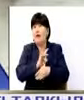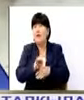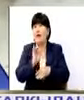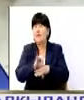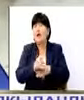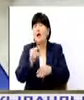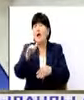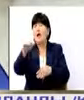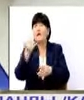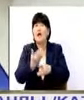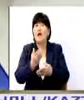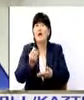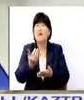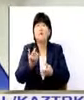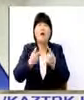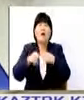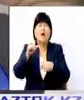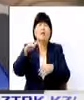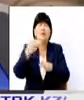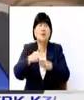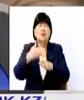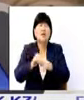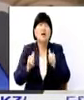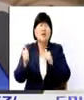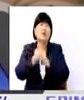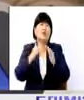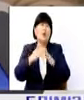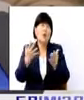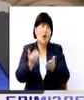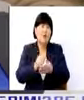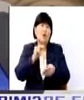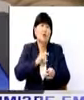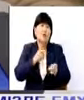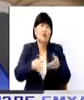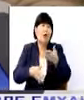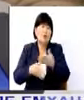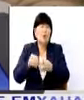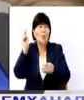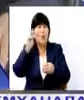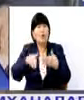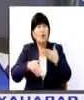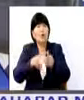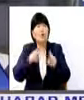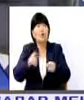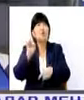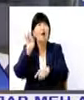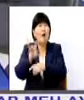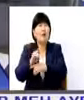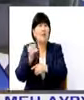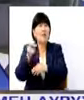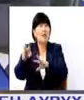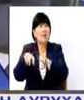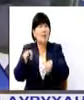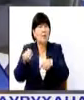дені қарызға ақша алып қайтармау, несие рәсімдеуге, кезектен тыс үй алуға, жұмысқа тұрғызуға және оқуға түсіруге көмектесем деп алдап ақша